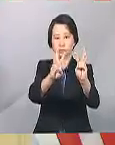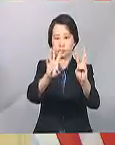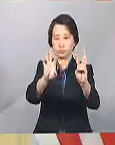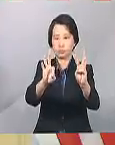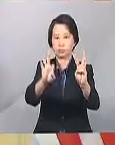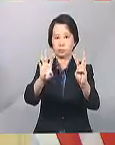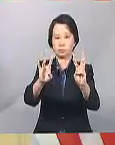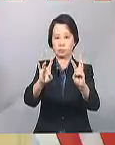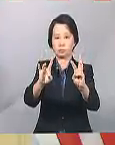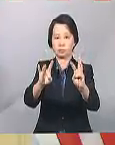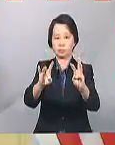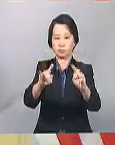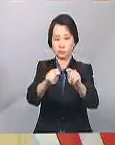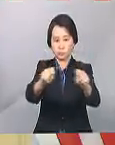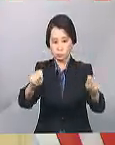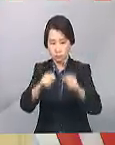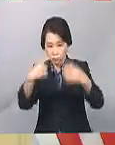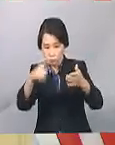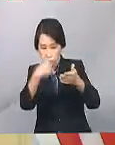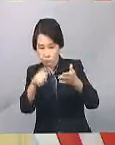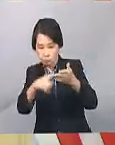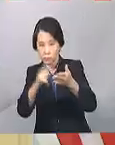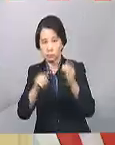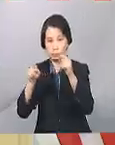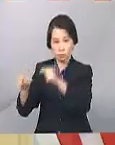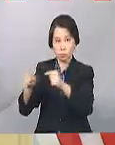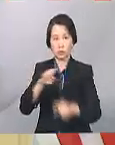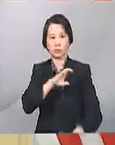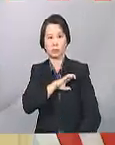6,698 premis telah diperiksa oleh pihak berkuasa.